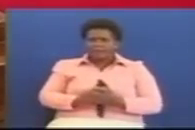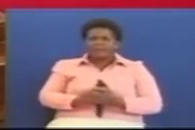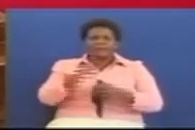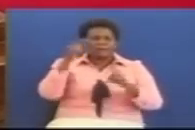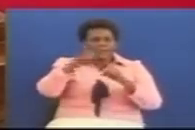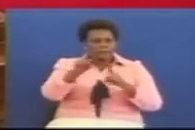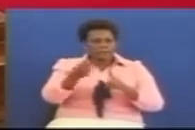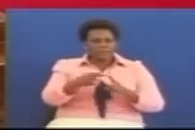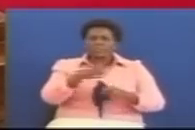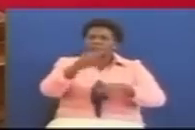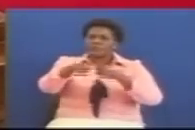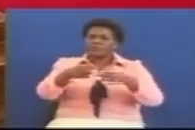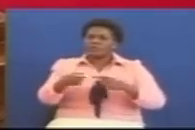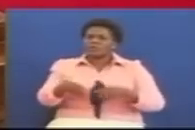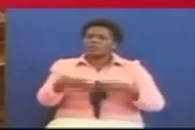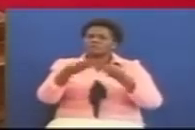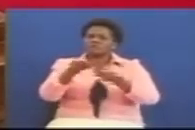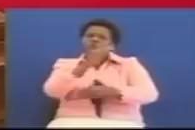huduma za